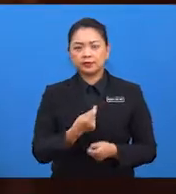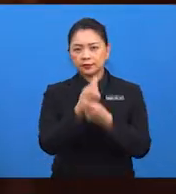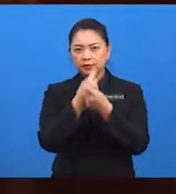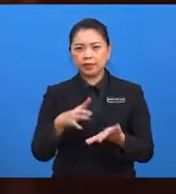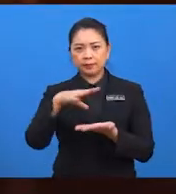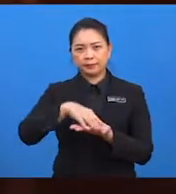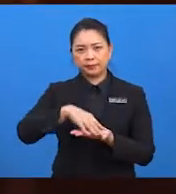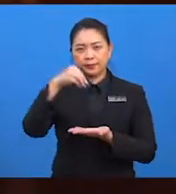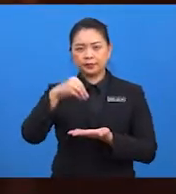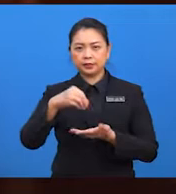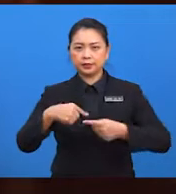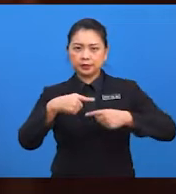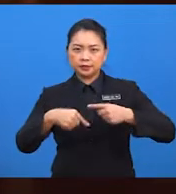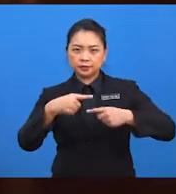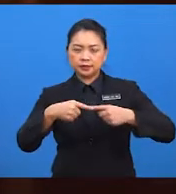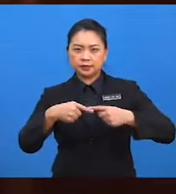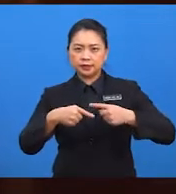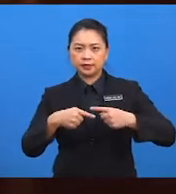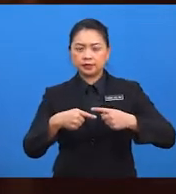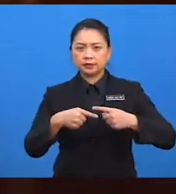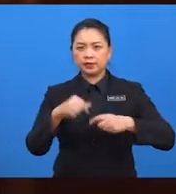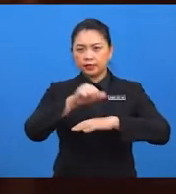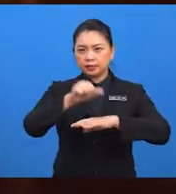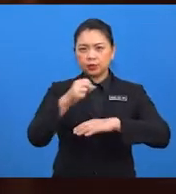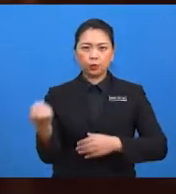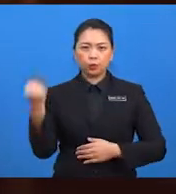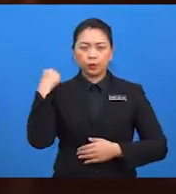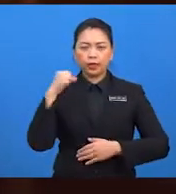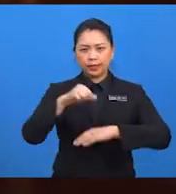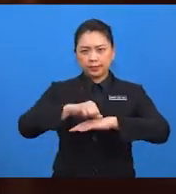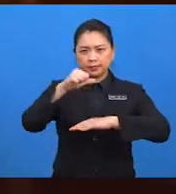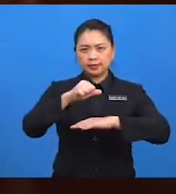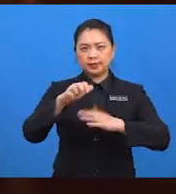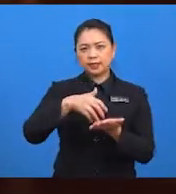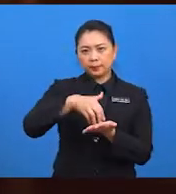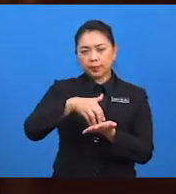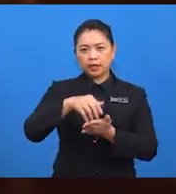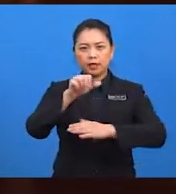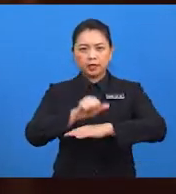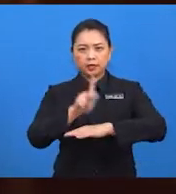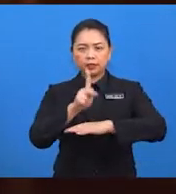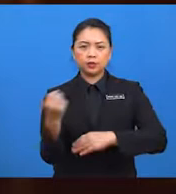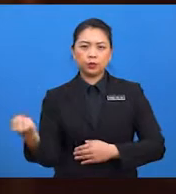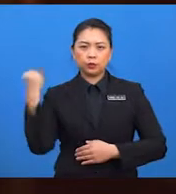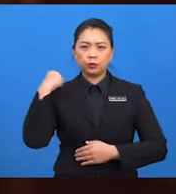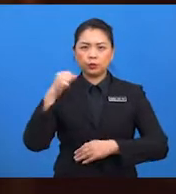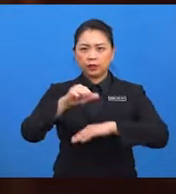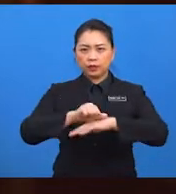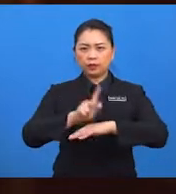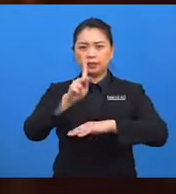Kita telah mempelajari tentang asid kuat, asid lemah, alkali